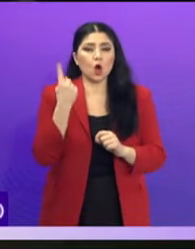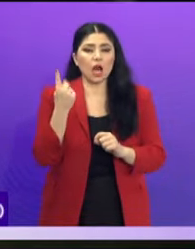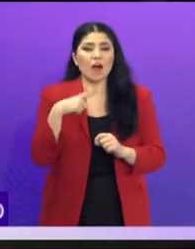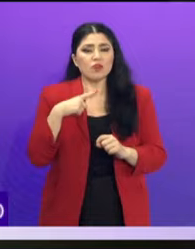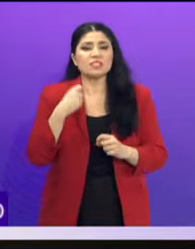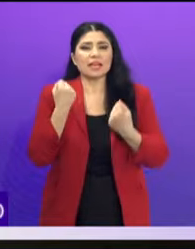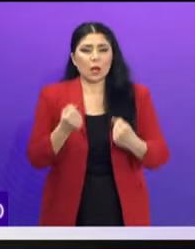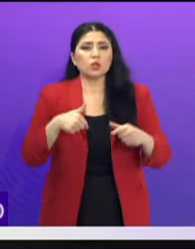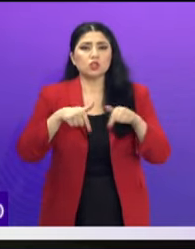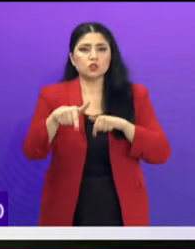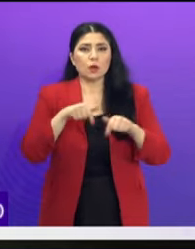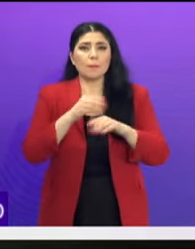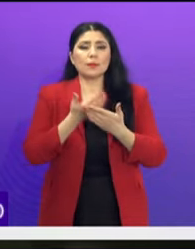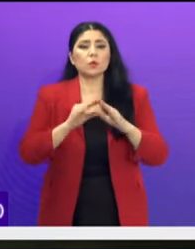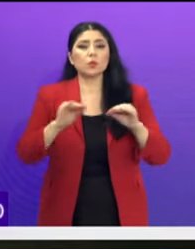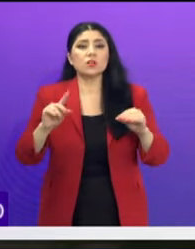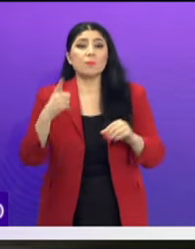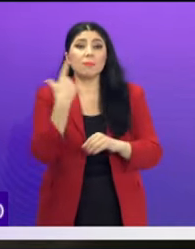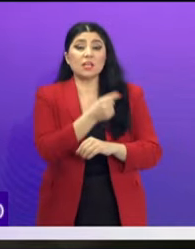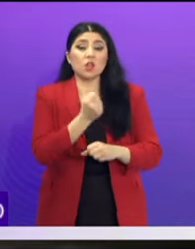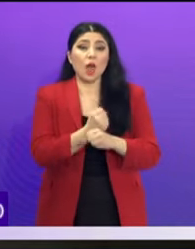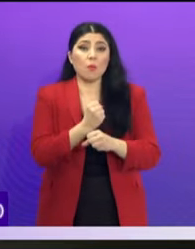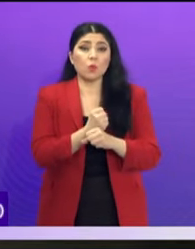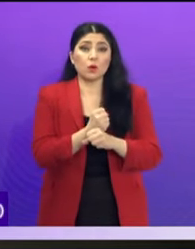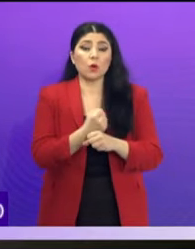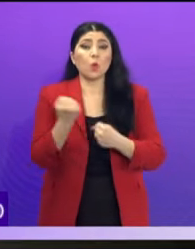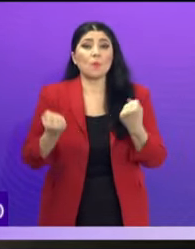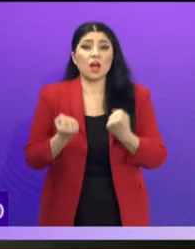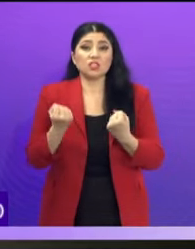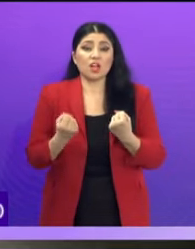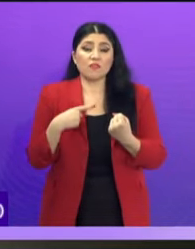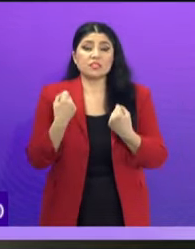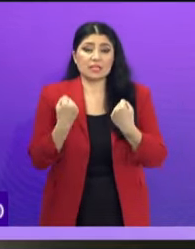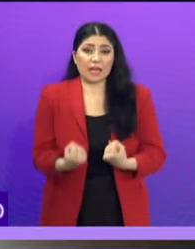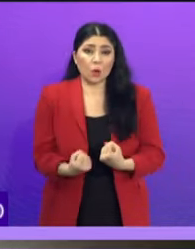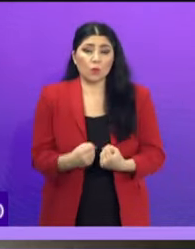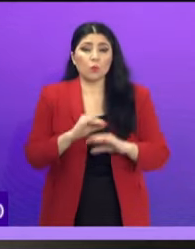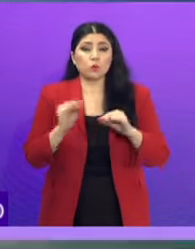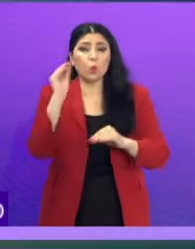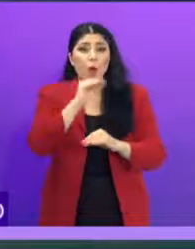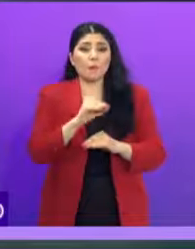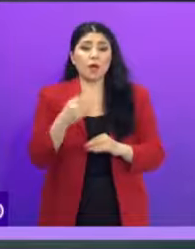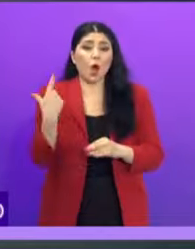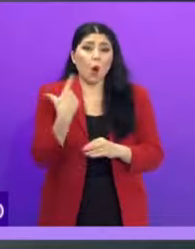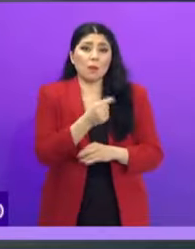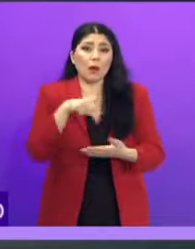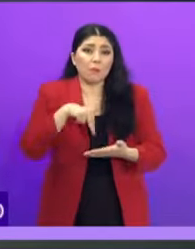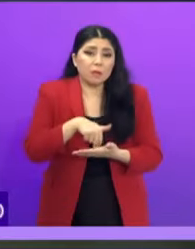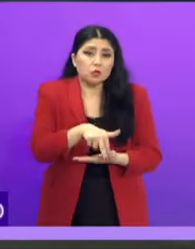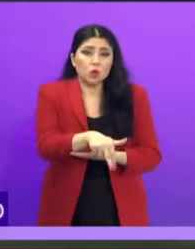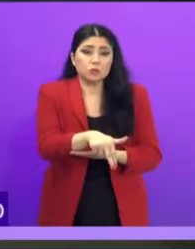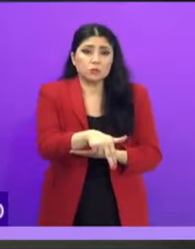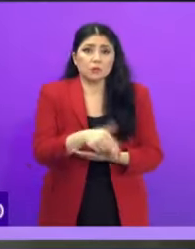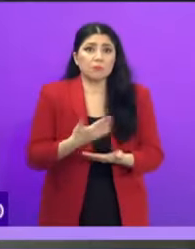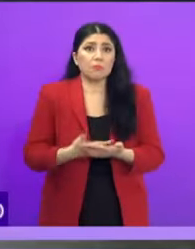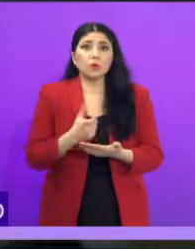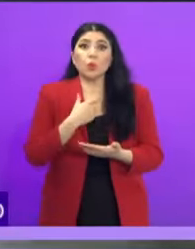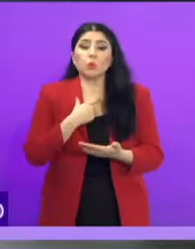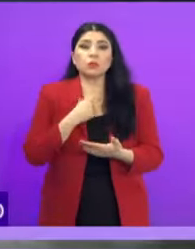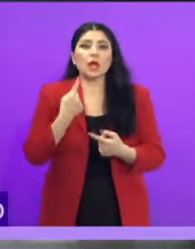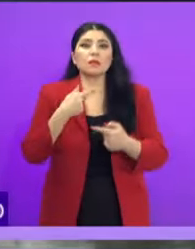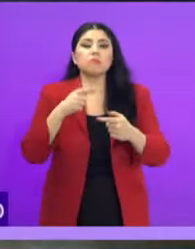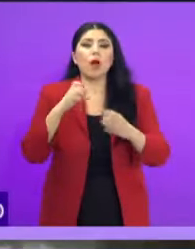dificil pentru foarte mult să plece dimineața la muncă cu mașina. Am văzut foarte mulți oameni care s-au pornit pur și simplu pe jos, pentru că nici mijloacele